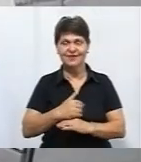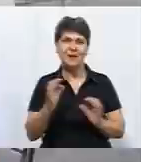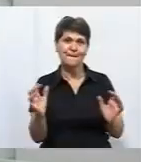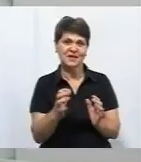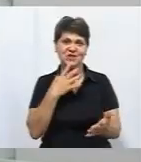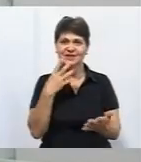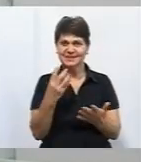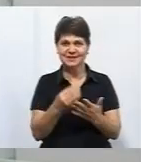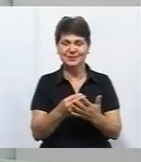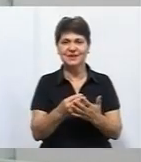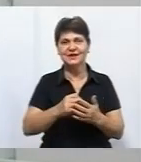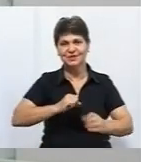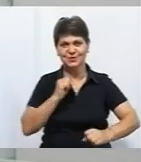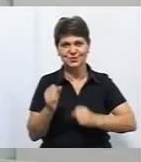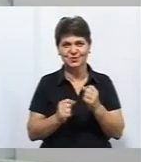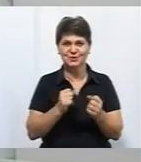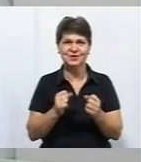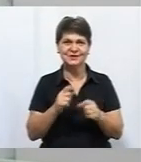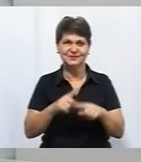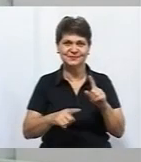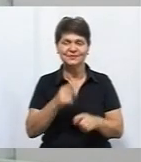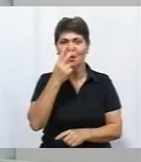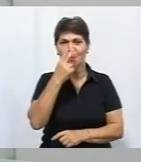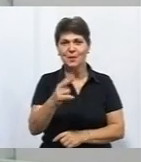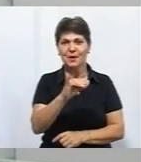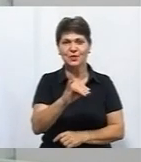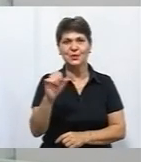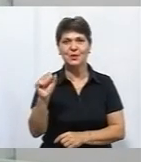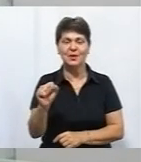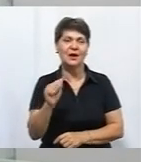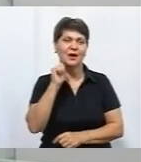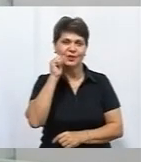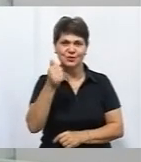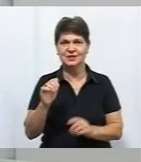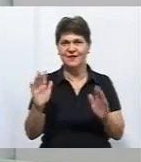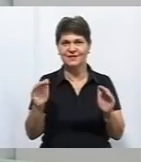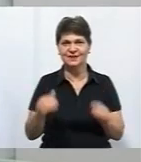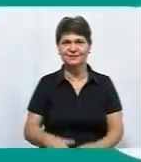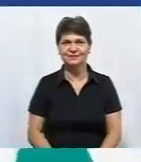Бережіть себе і своїх близьких. Побачимось на Суспільному. До зустрічі!